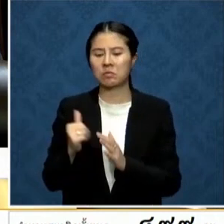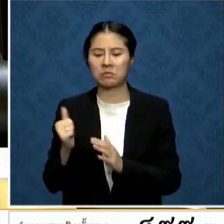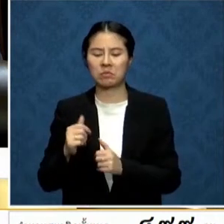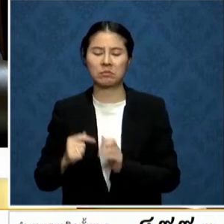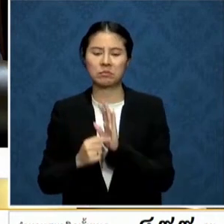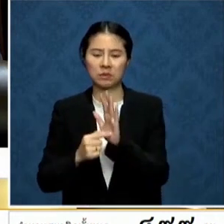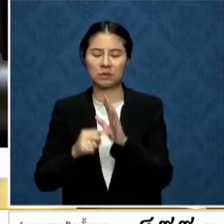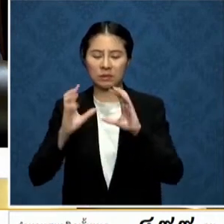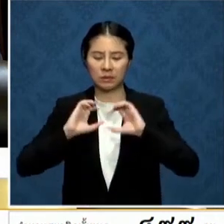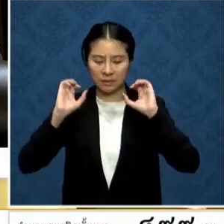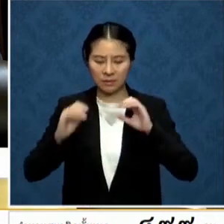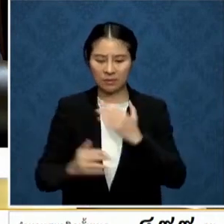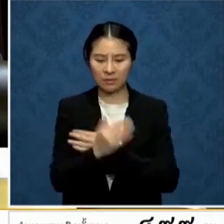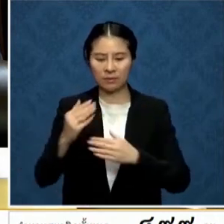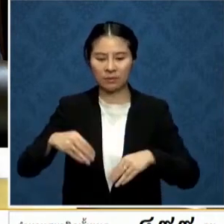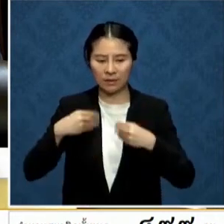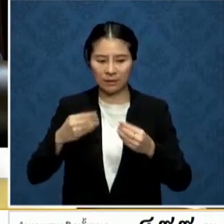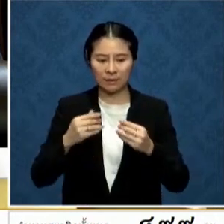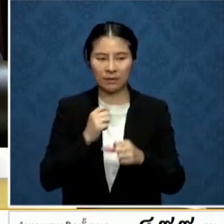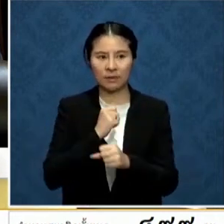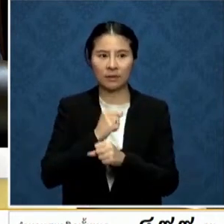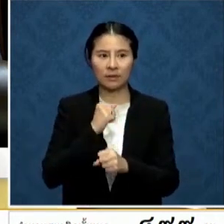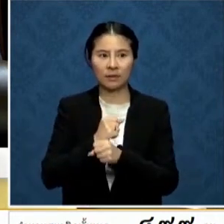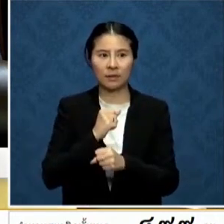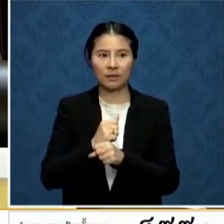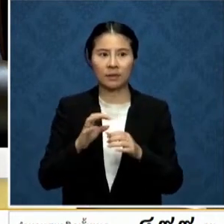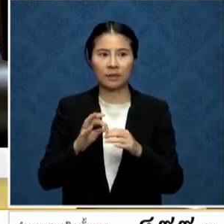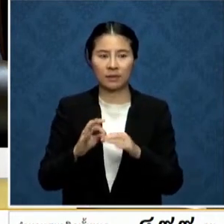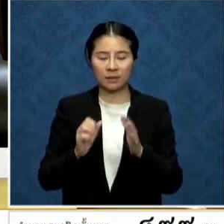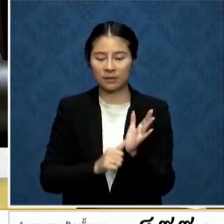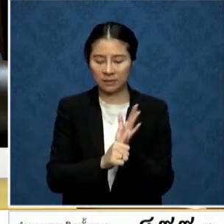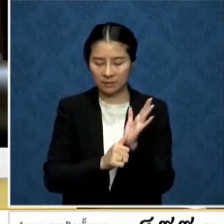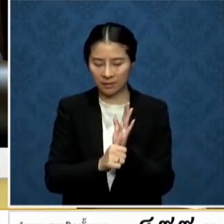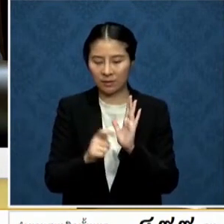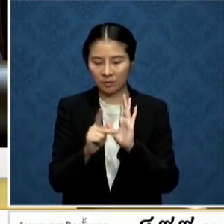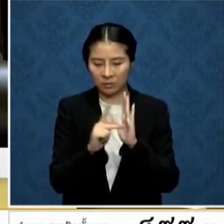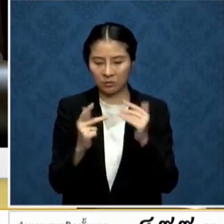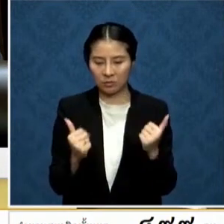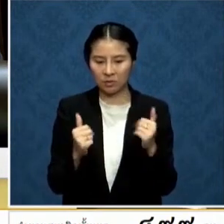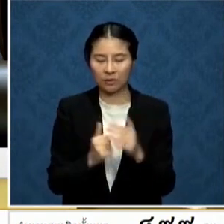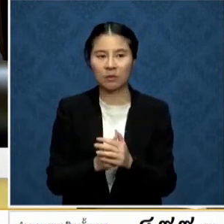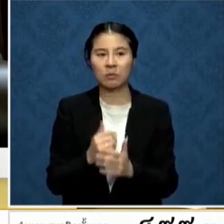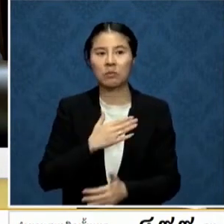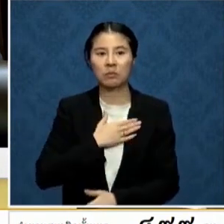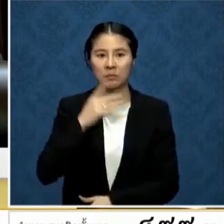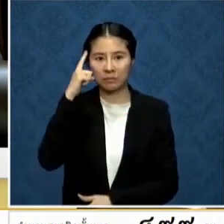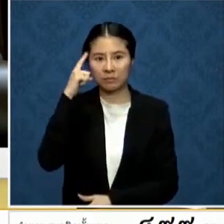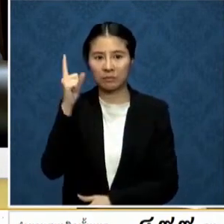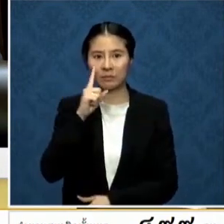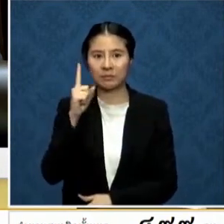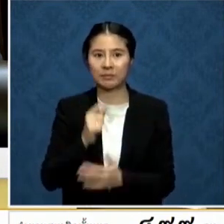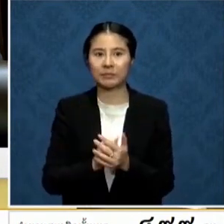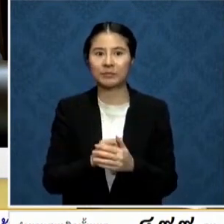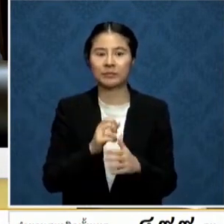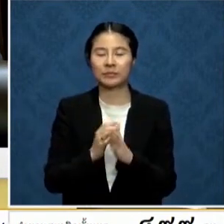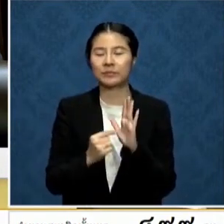ควรที่จะเปิดโอกาสให้มีการทำอ่าการแก้ไขข้อบังคับฉบับนี้และผมเชื่อว่าถ้าอย่าง